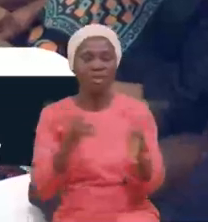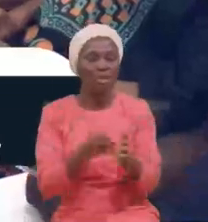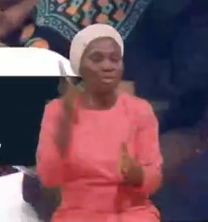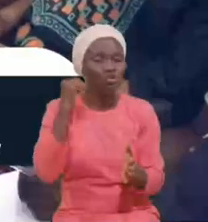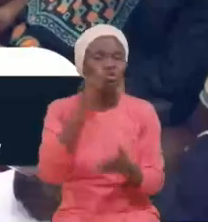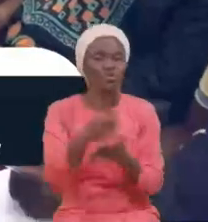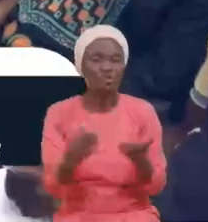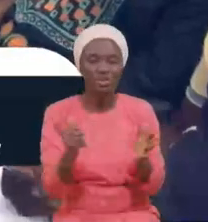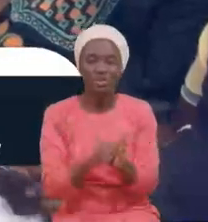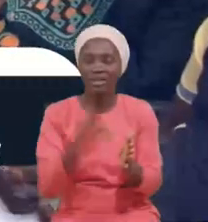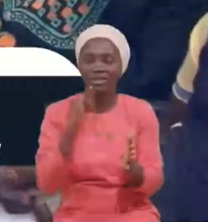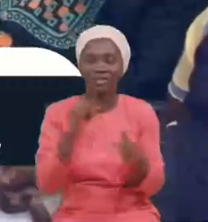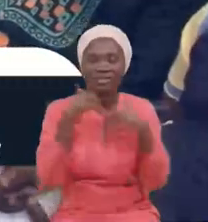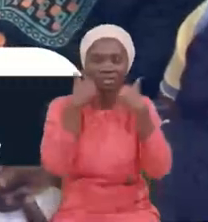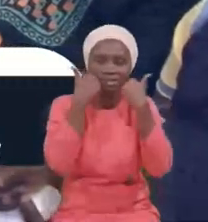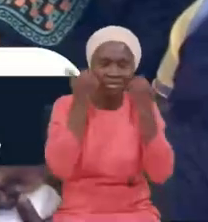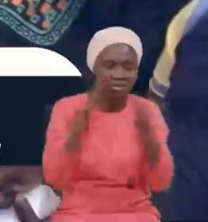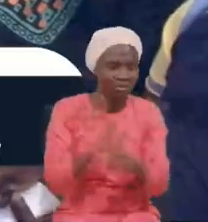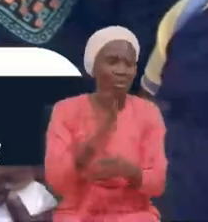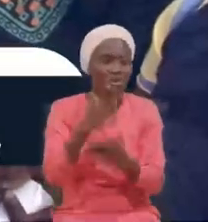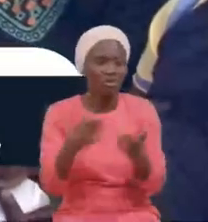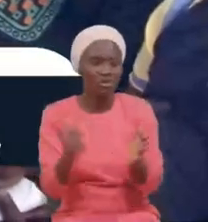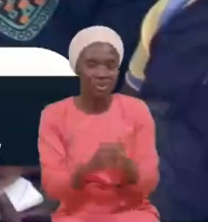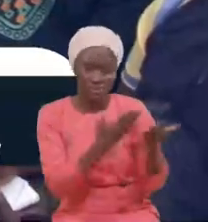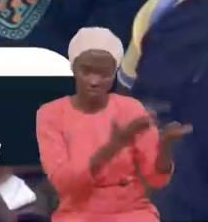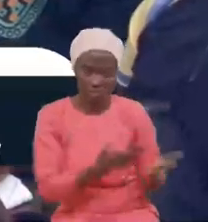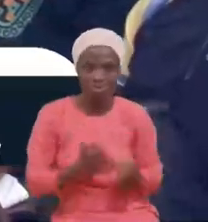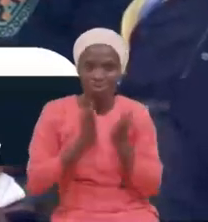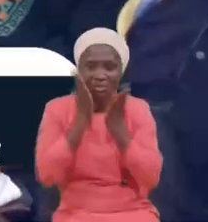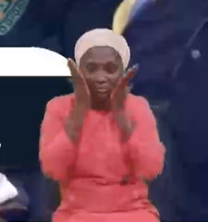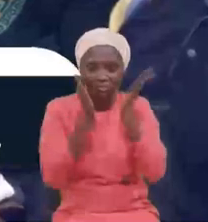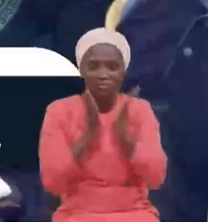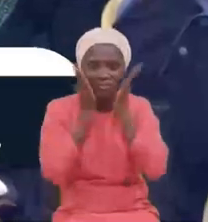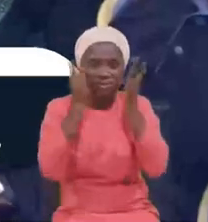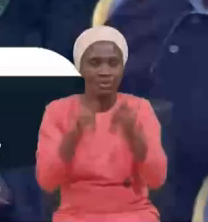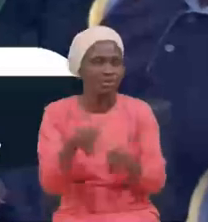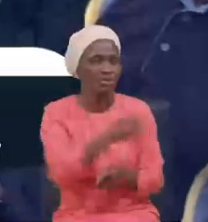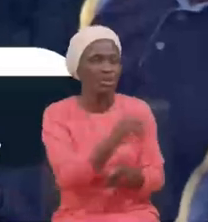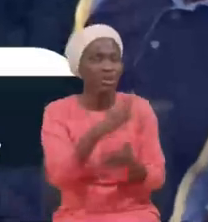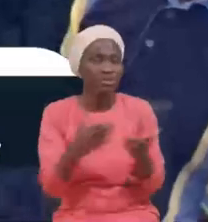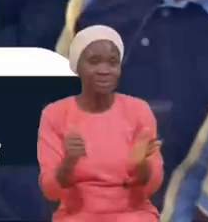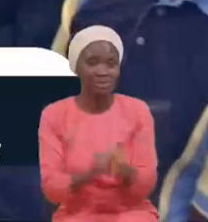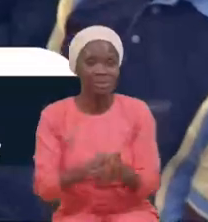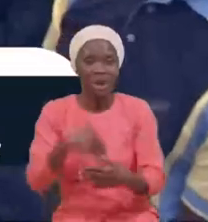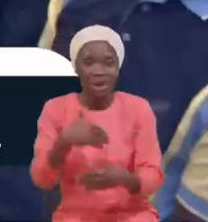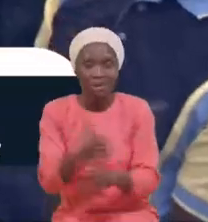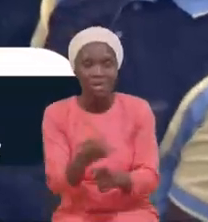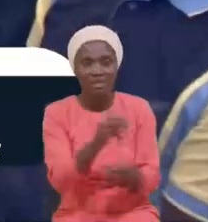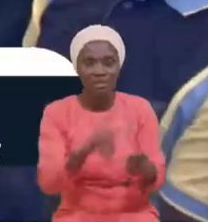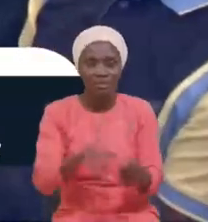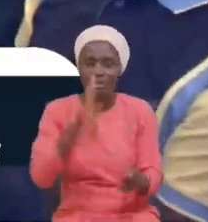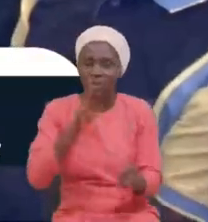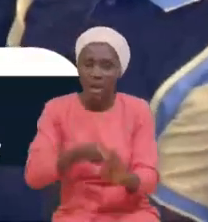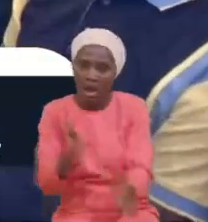très pathétique, quelque chose qui apporte l'opprobre, la honte, et qui